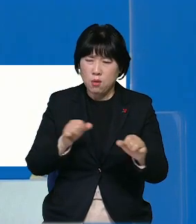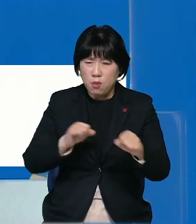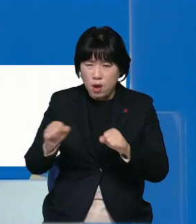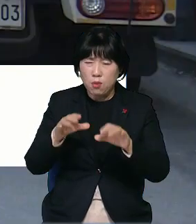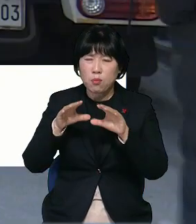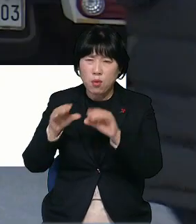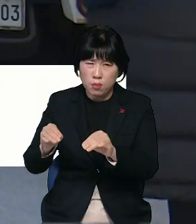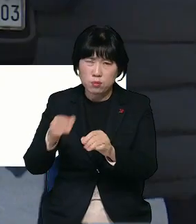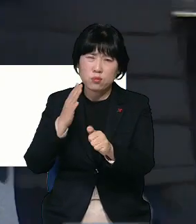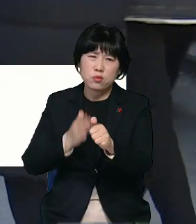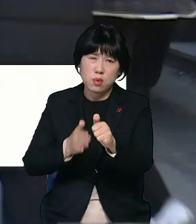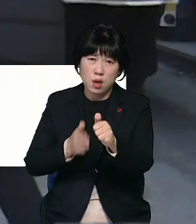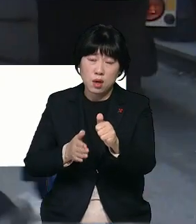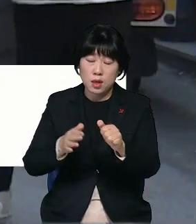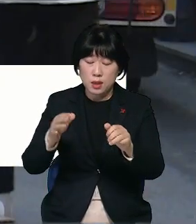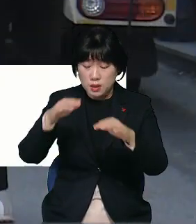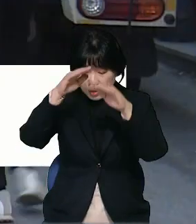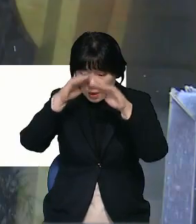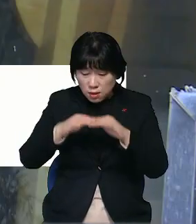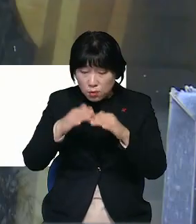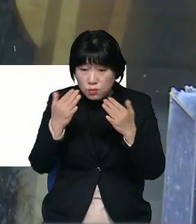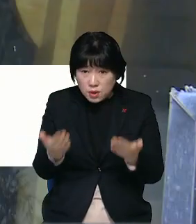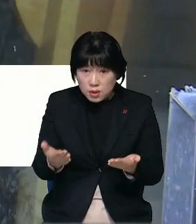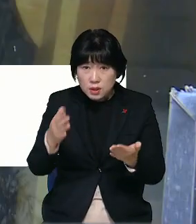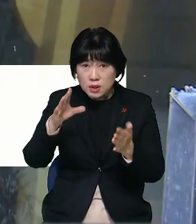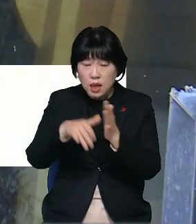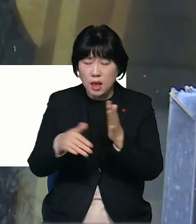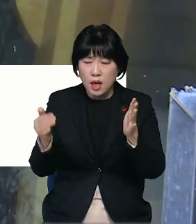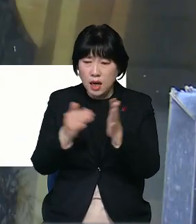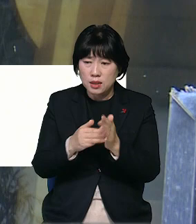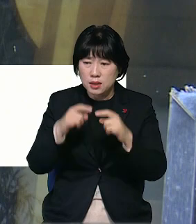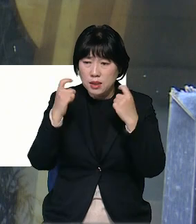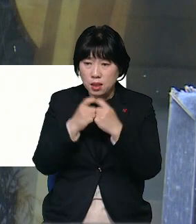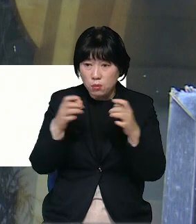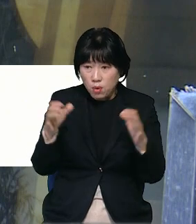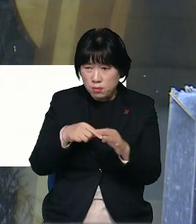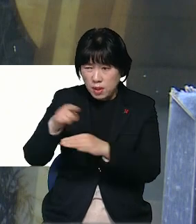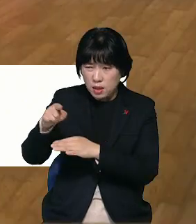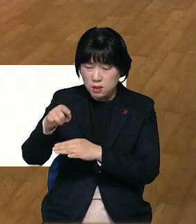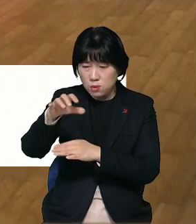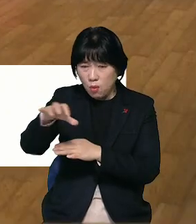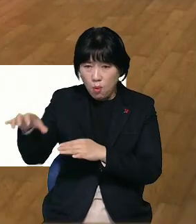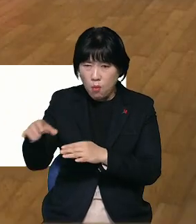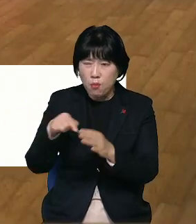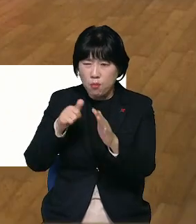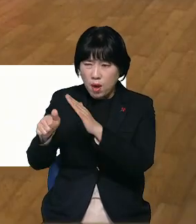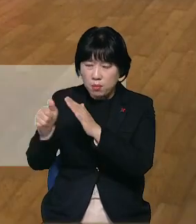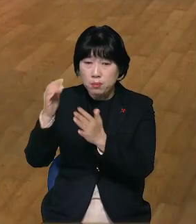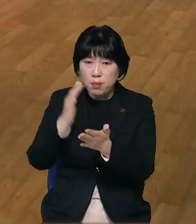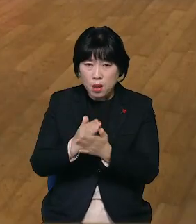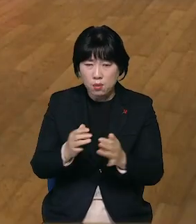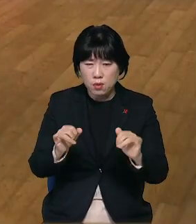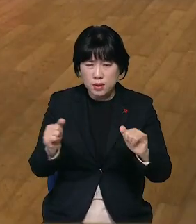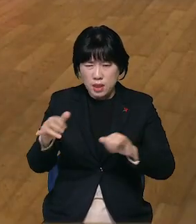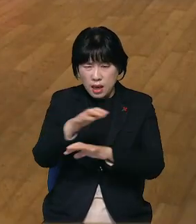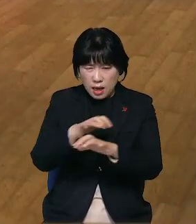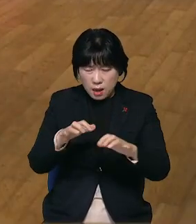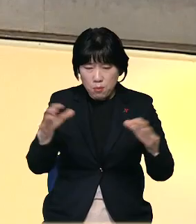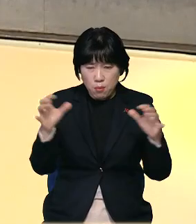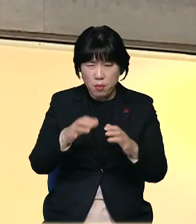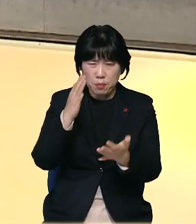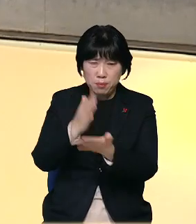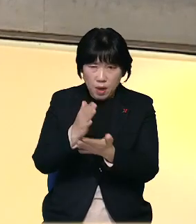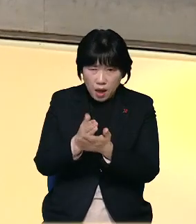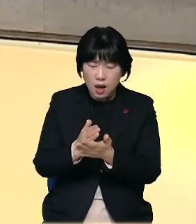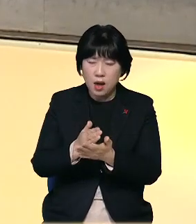있습니다. 설 연휴까지 사적 모임과 타지역 방문, 다중이용시설 출입을 자제해 급한 불을 끄자는